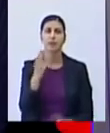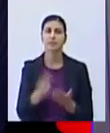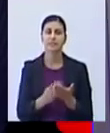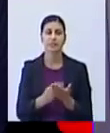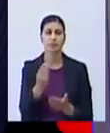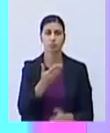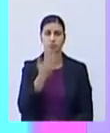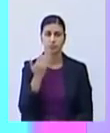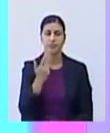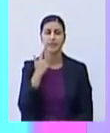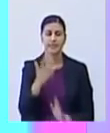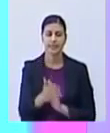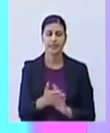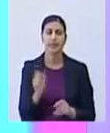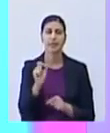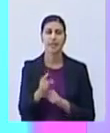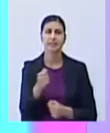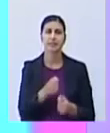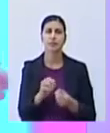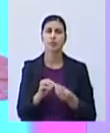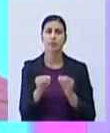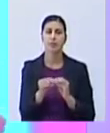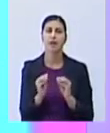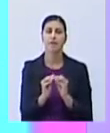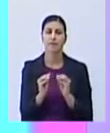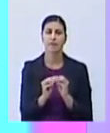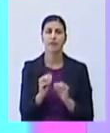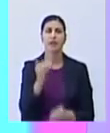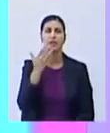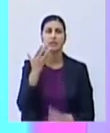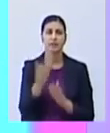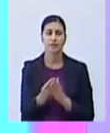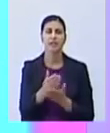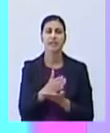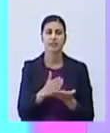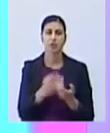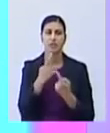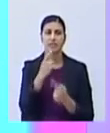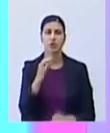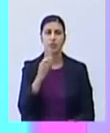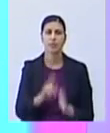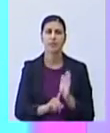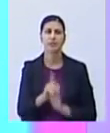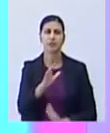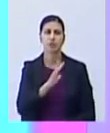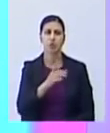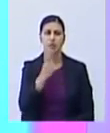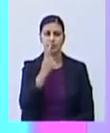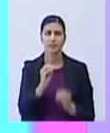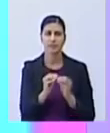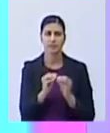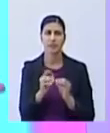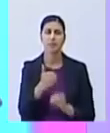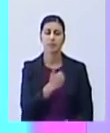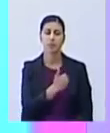ფული არ აქვს. გასაგებია, ან დასაქმების პრობლემაზე მივედით ისევ, რაზეც თქვენ ნაწილობრივ ისაუბრეთ გადაცემის დასაწყისში, ჩვენ გვქონდა იმის